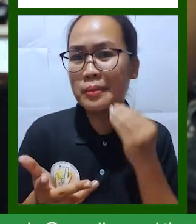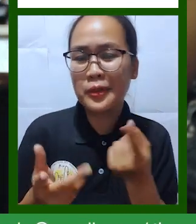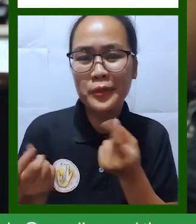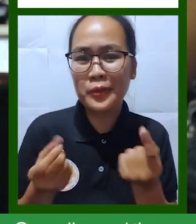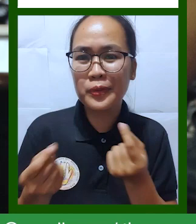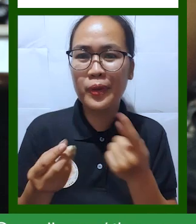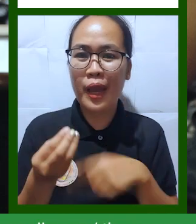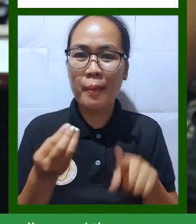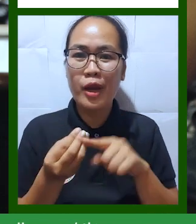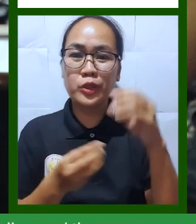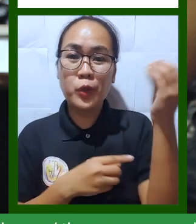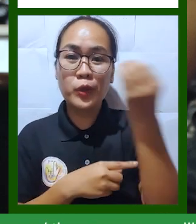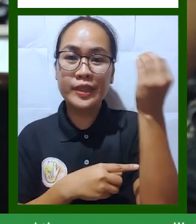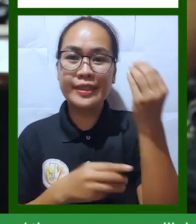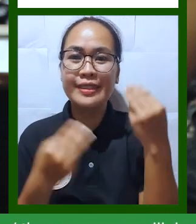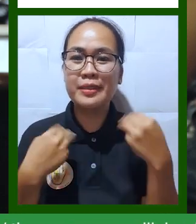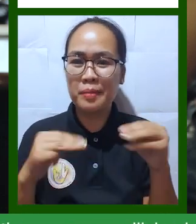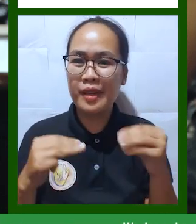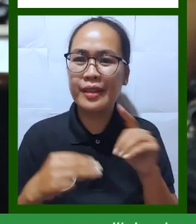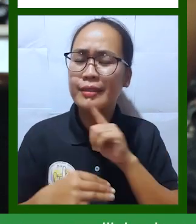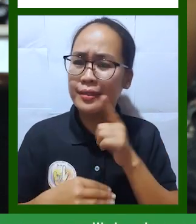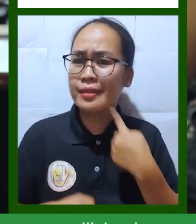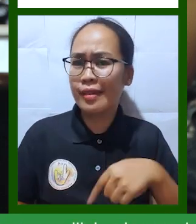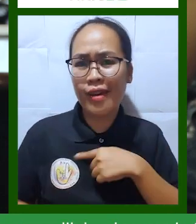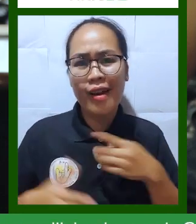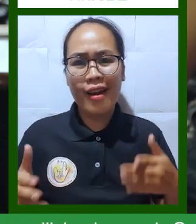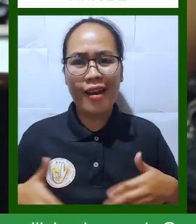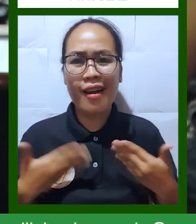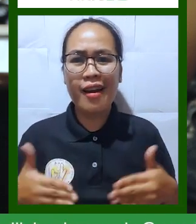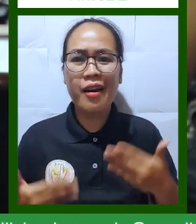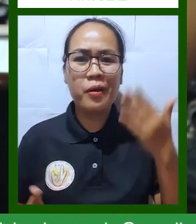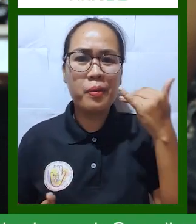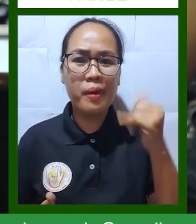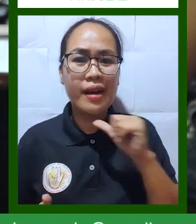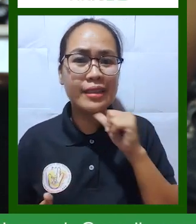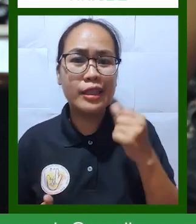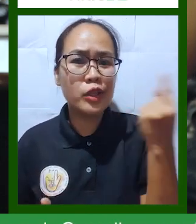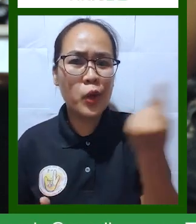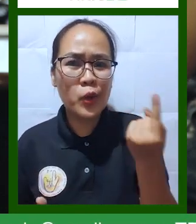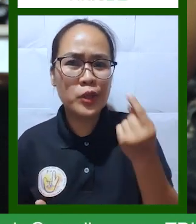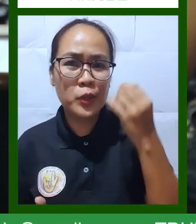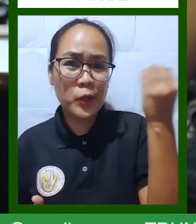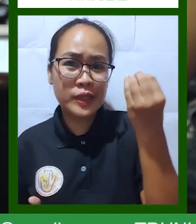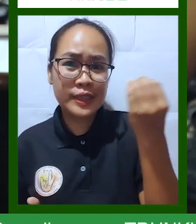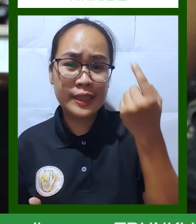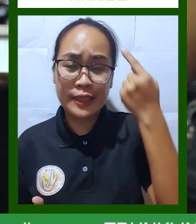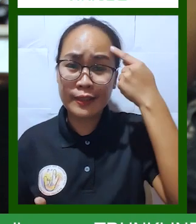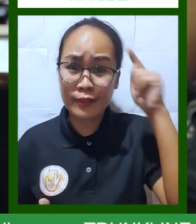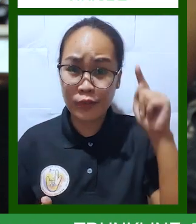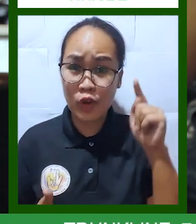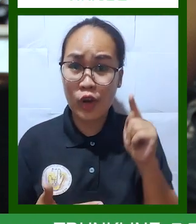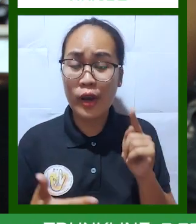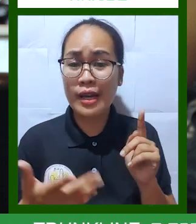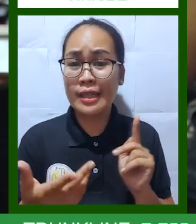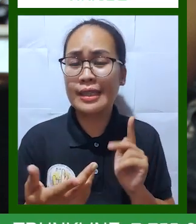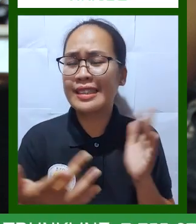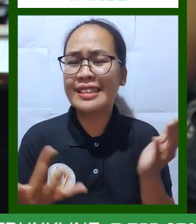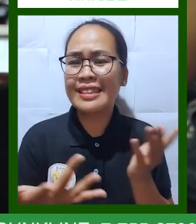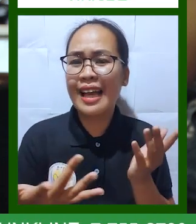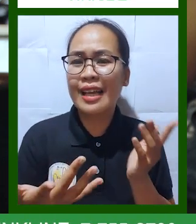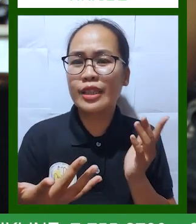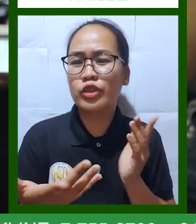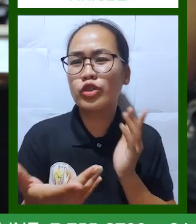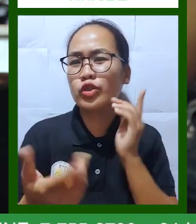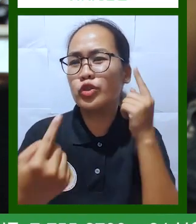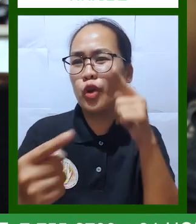din nila ang Ortigas Market. And ang nakakatuwa po, ang Ortigas Market hindi lamang po siya naging destination for shopping, no, or